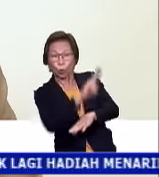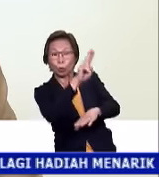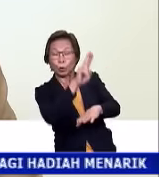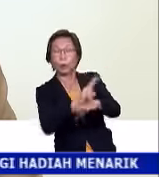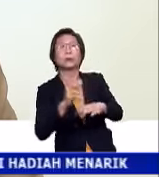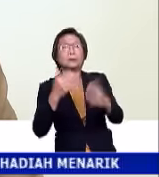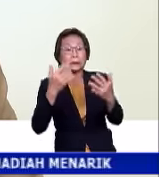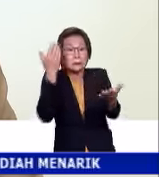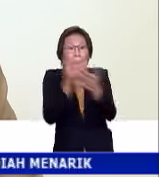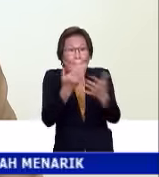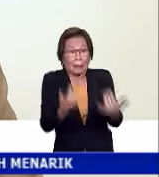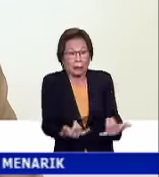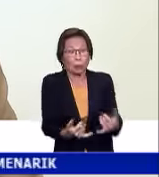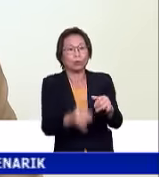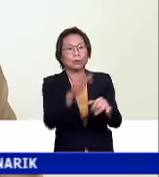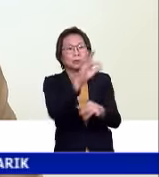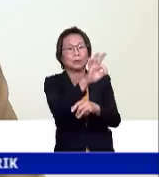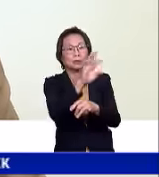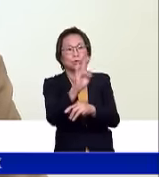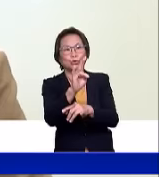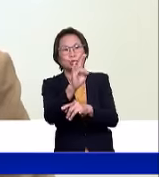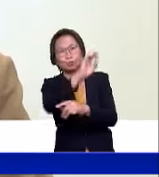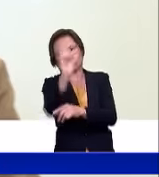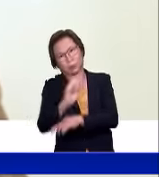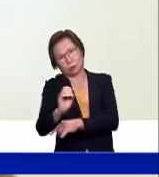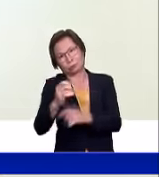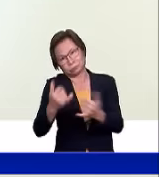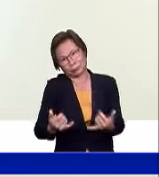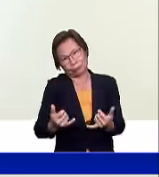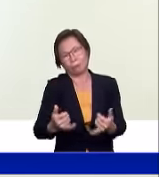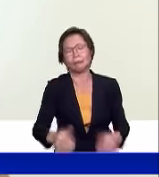penggunaannya sebanyak 97%.